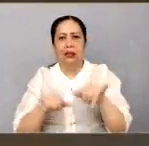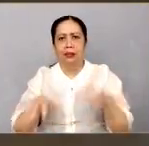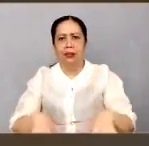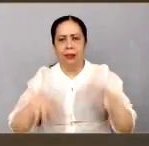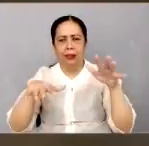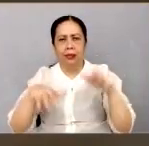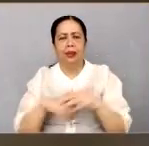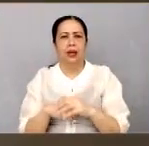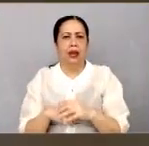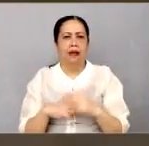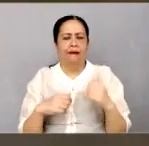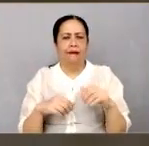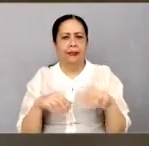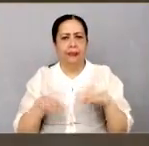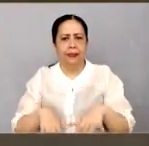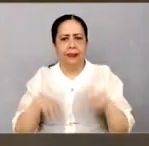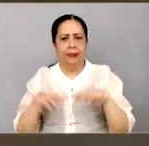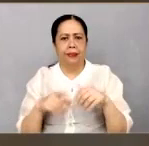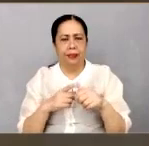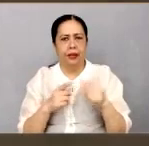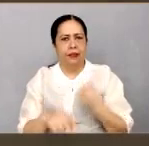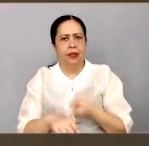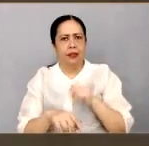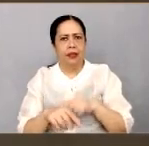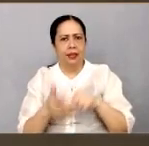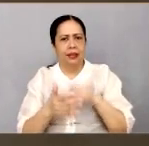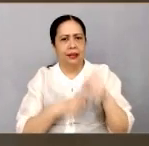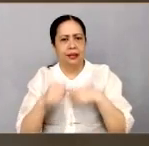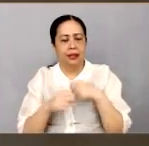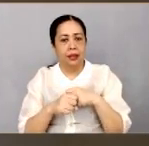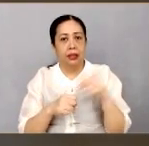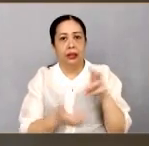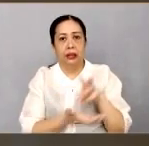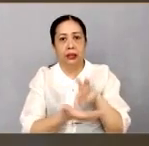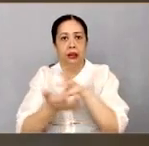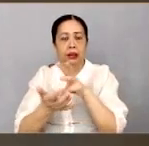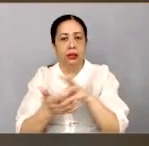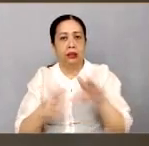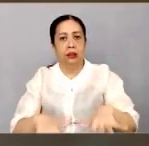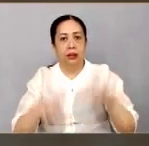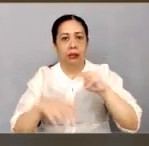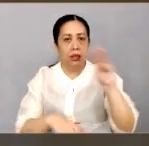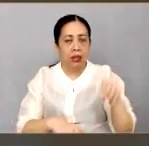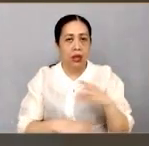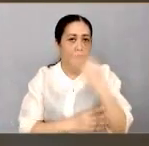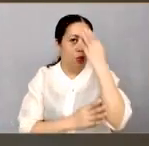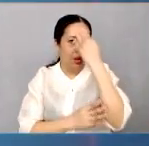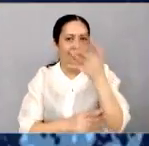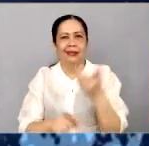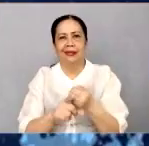din ang tubig na siyang unang pagbaha roon ngayong taon. Ang mga pagbahang yan sa Metro Manila at Bulacan, epekto ng